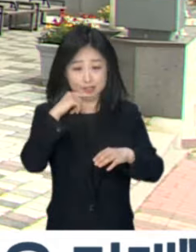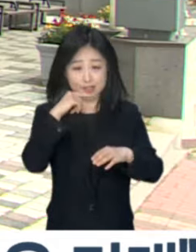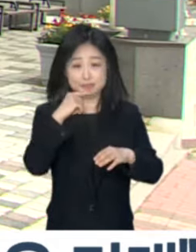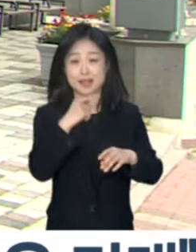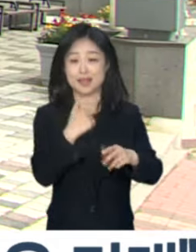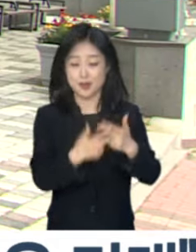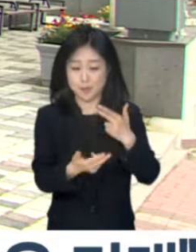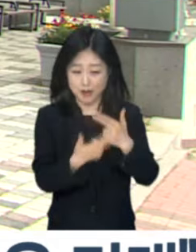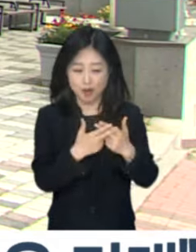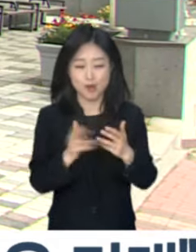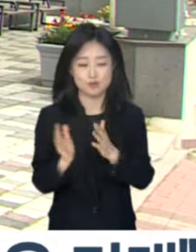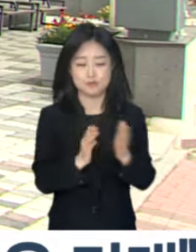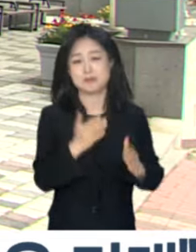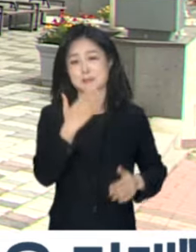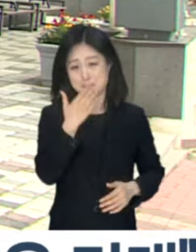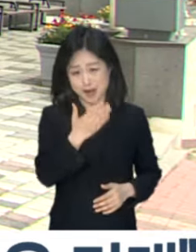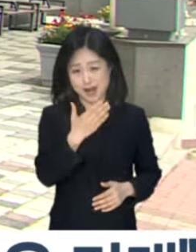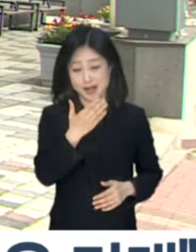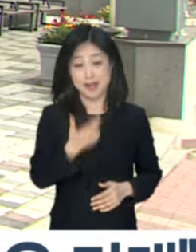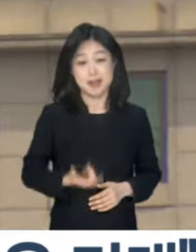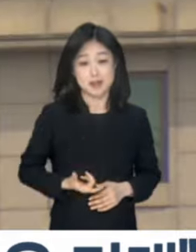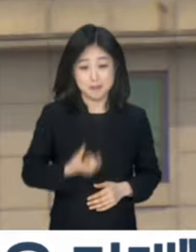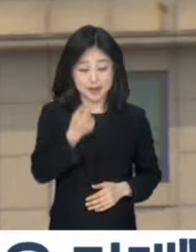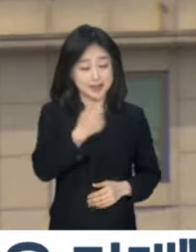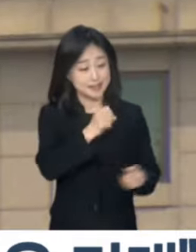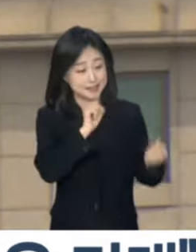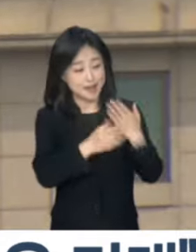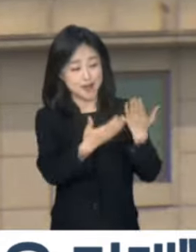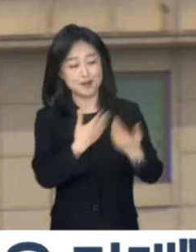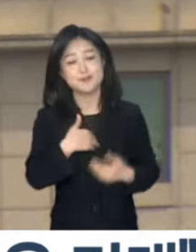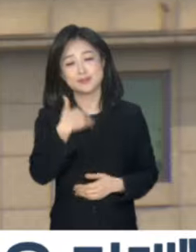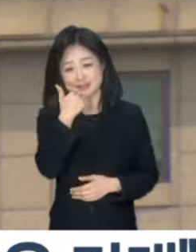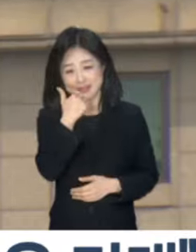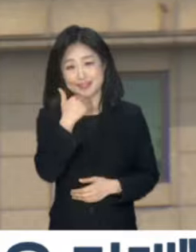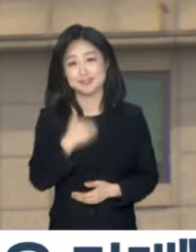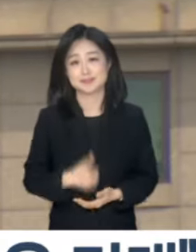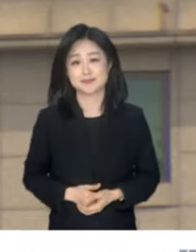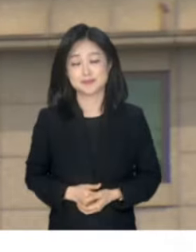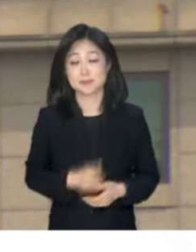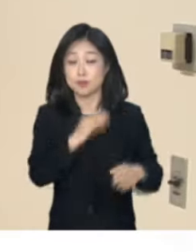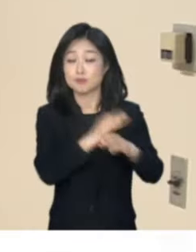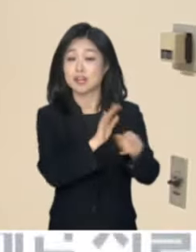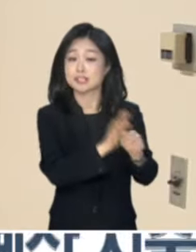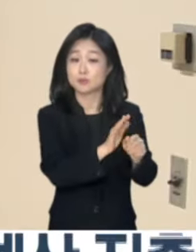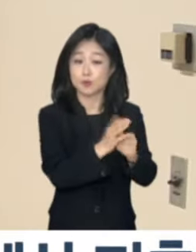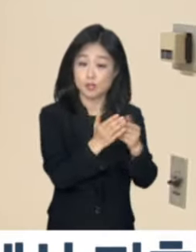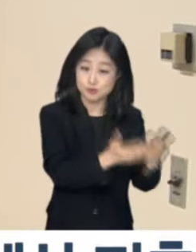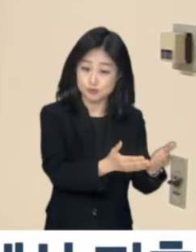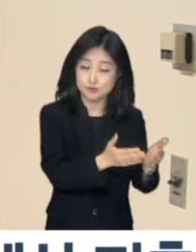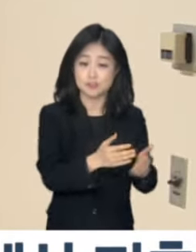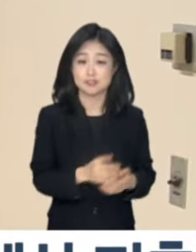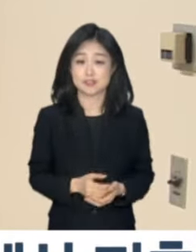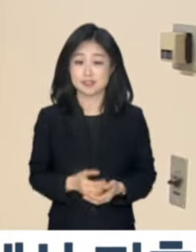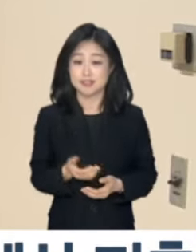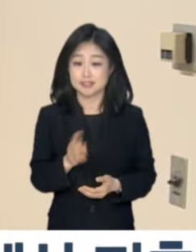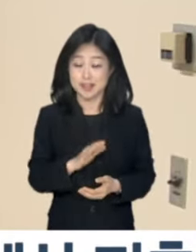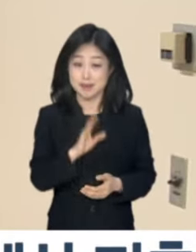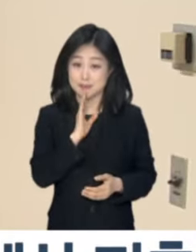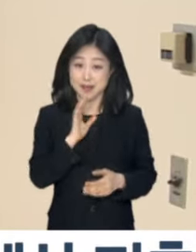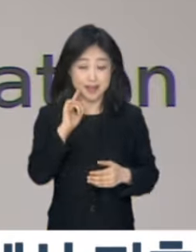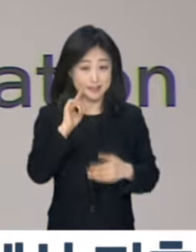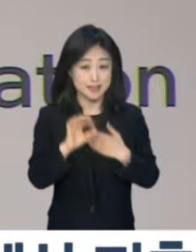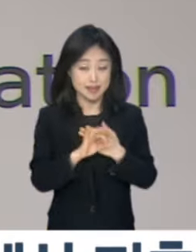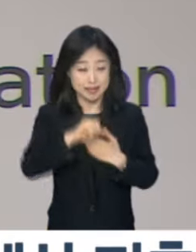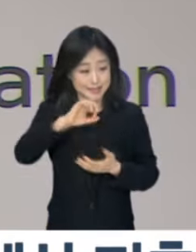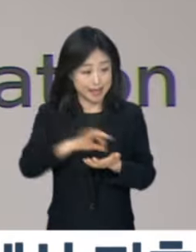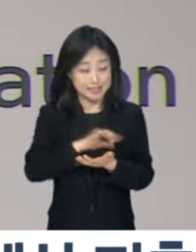중앙위원회와 협의할 준비가 돼 있다며 조속한 호응을 기대한다고 밝혔습니다. 대북 지원의 주체는 한적이지만 성사될 경우